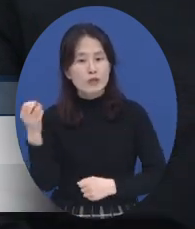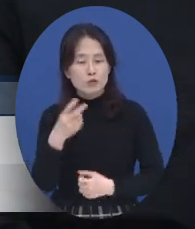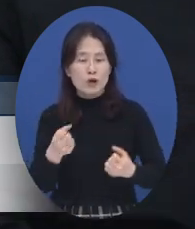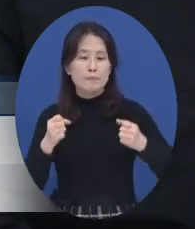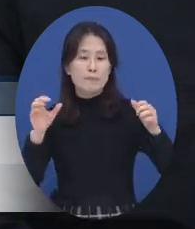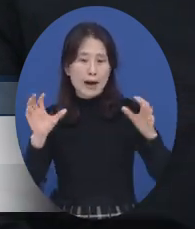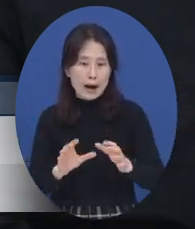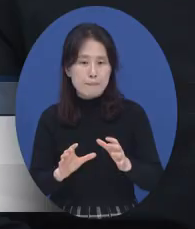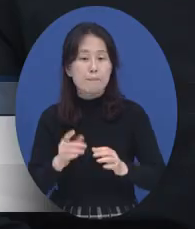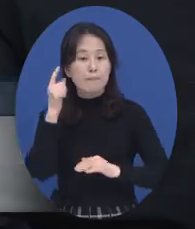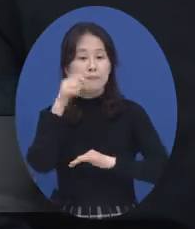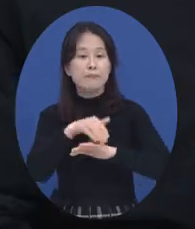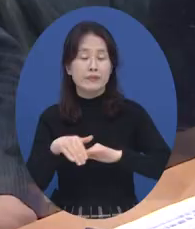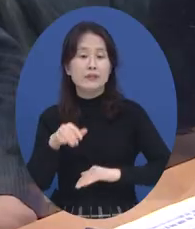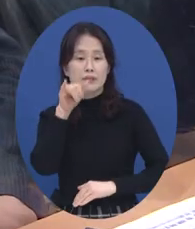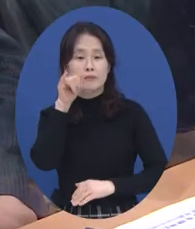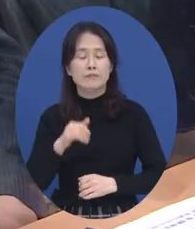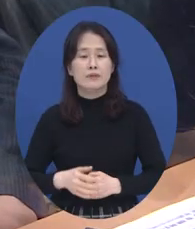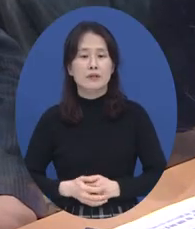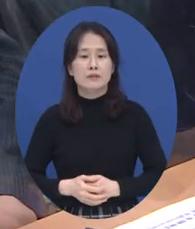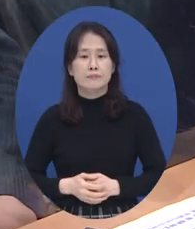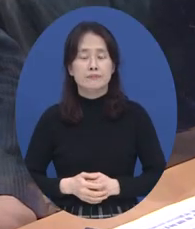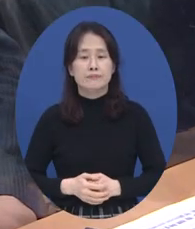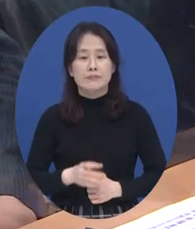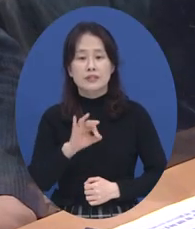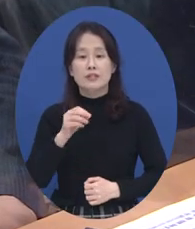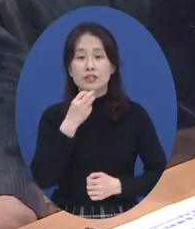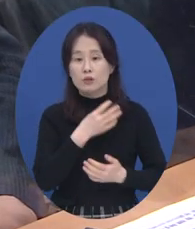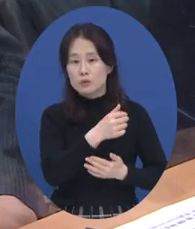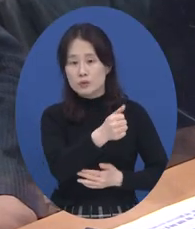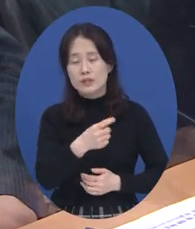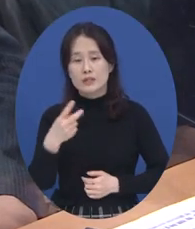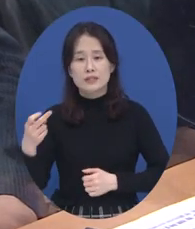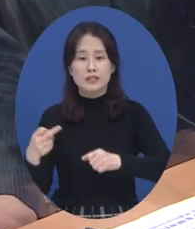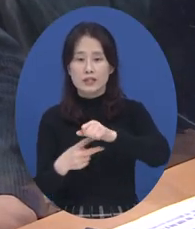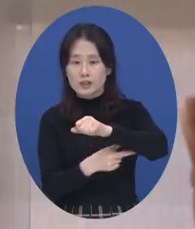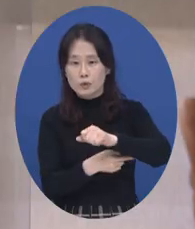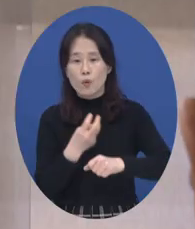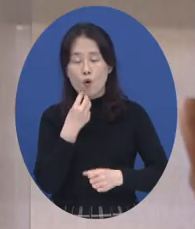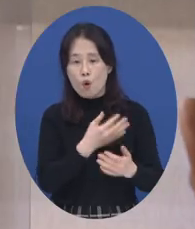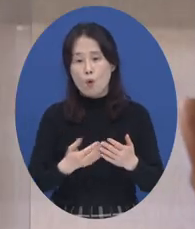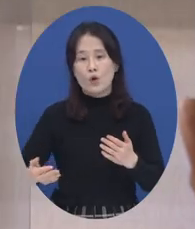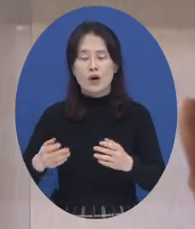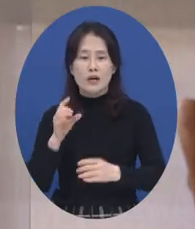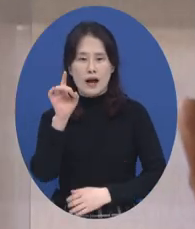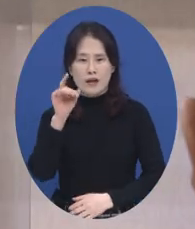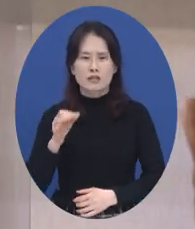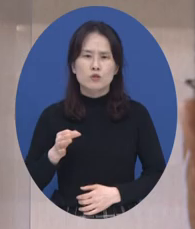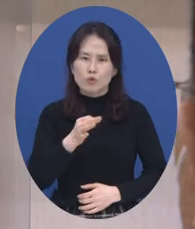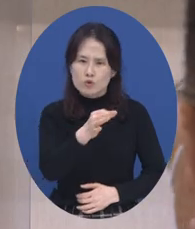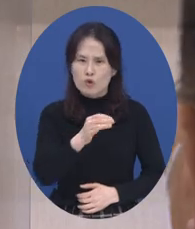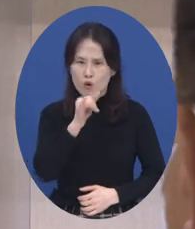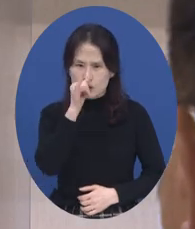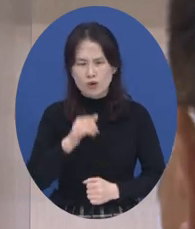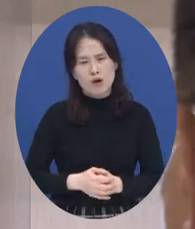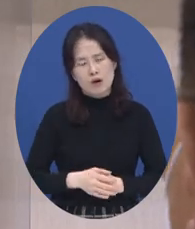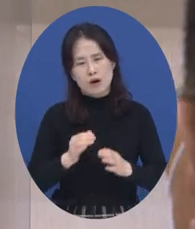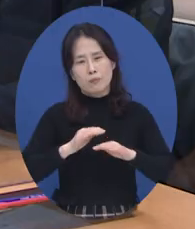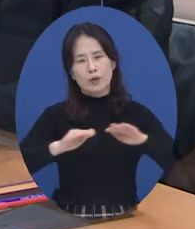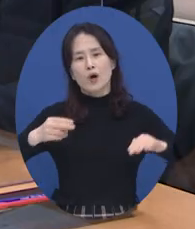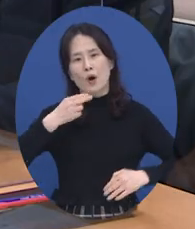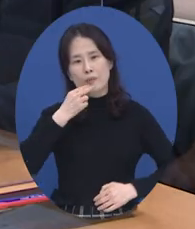그리고 협력할 예정입니다. 이재명 경기도지사는 일산대교가 한강다리 중 유일하게 통행료를 낸다는 것은 너무